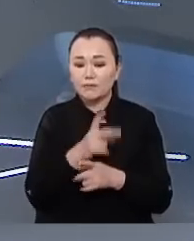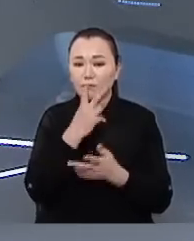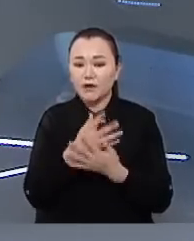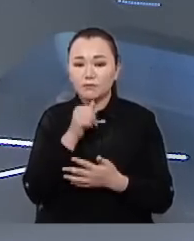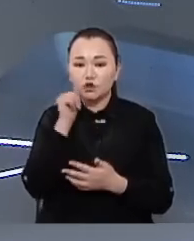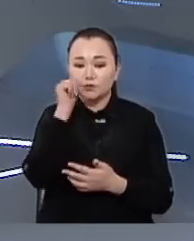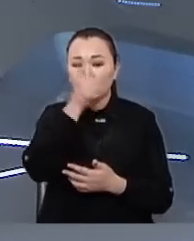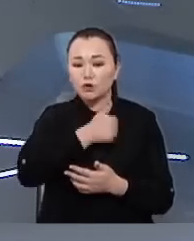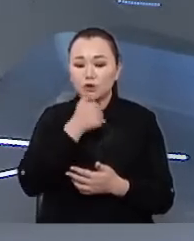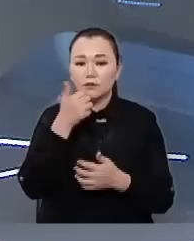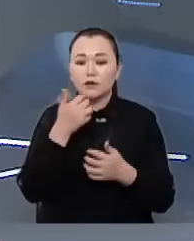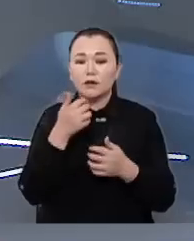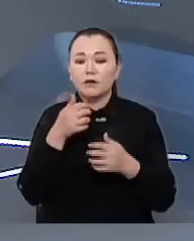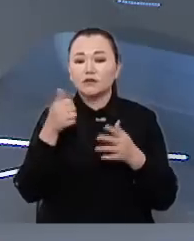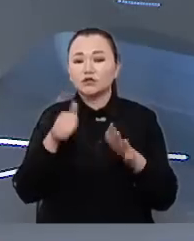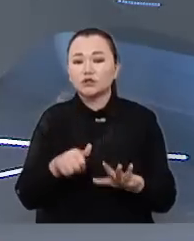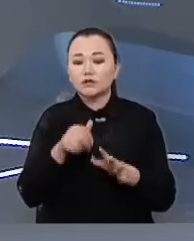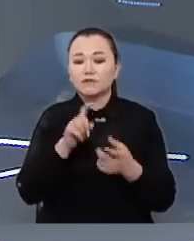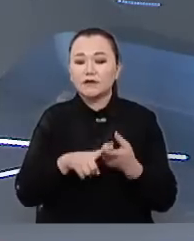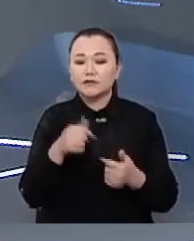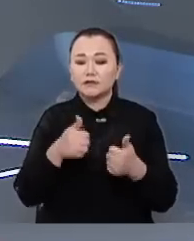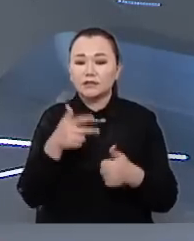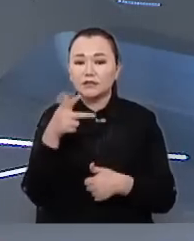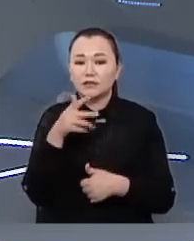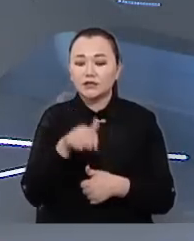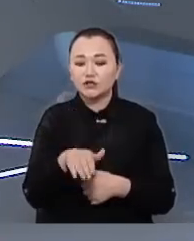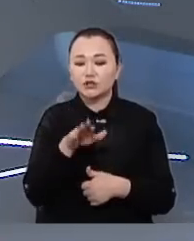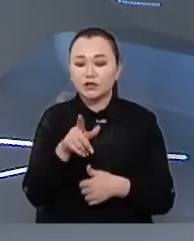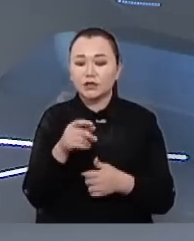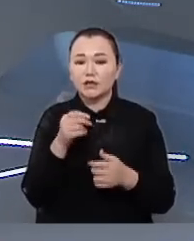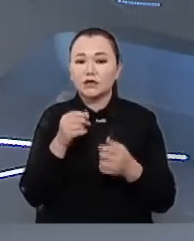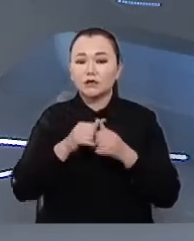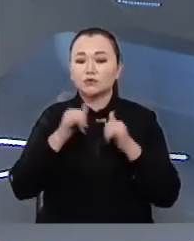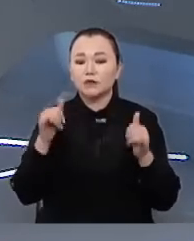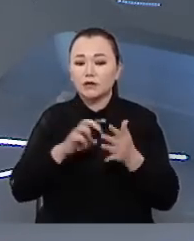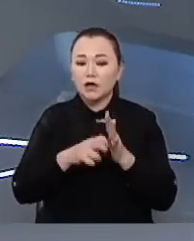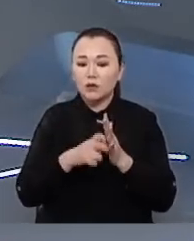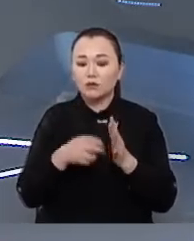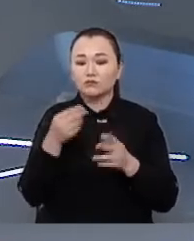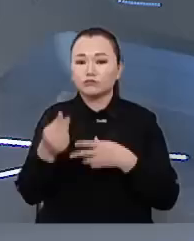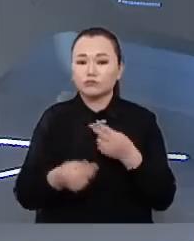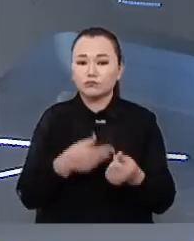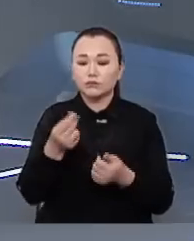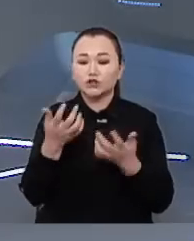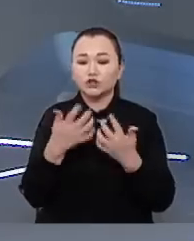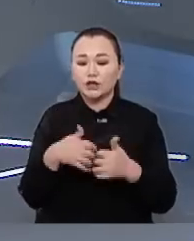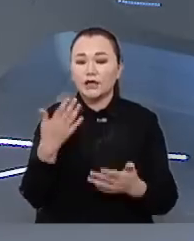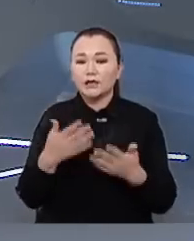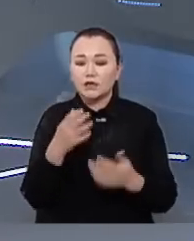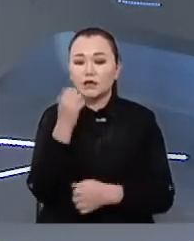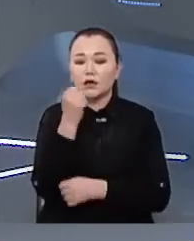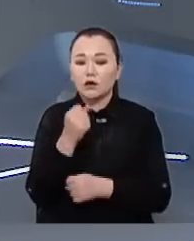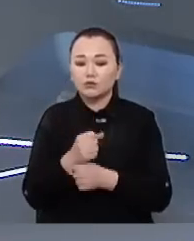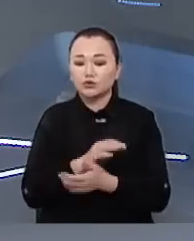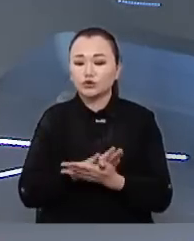өткен жылдың соңғы 90-мен салыстырғанда 3 мың теңгеде өскен. Бірақ салық пен бірқатар жарналарға төленетін төлемдерді есепке алсақ,